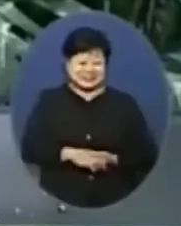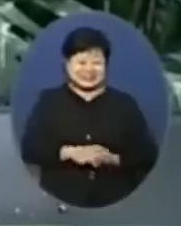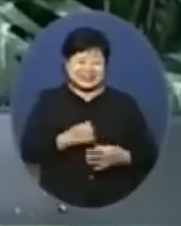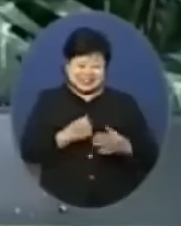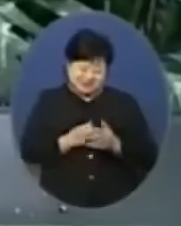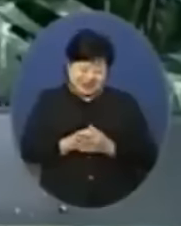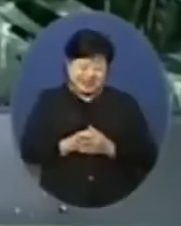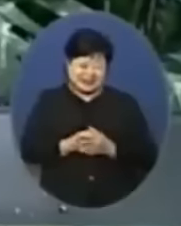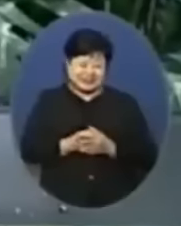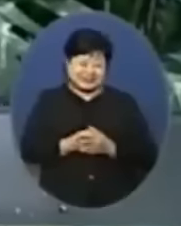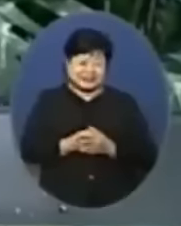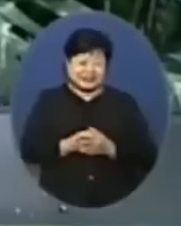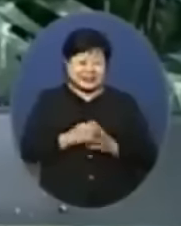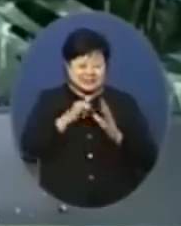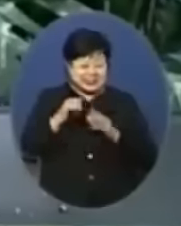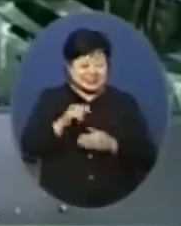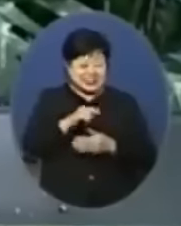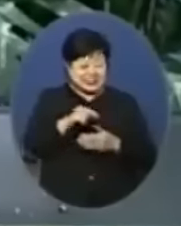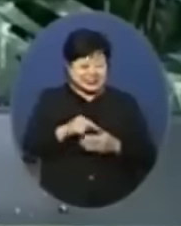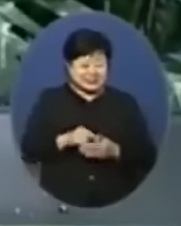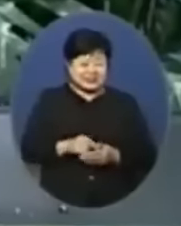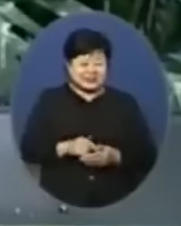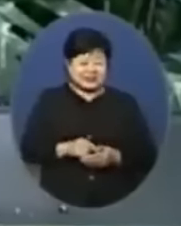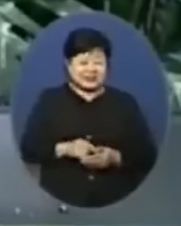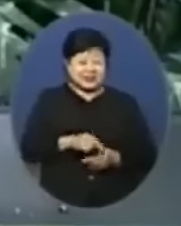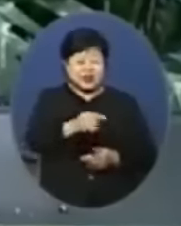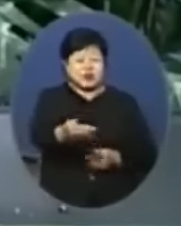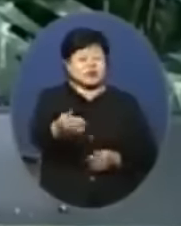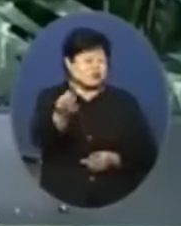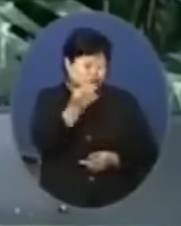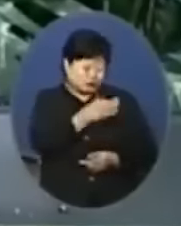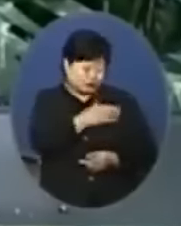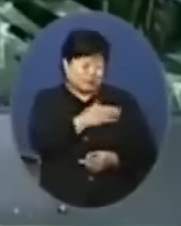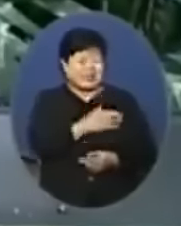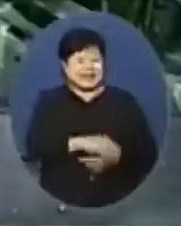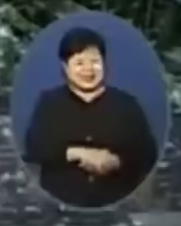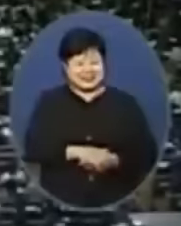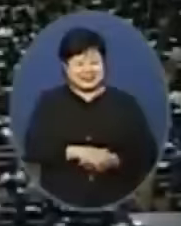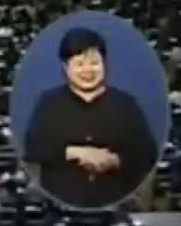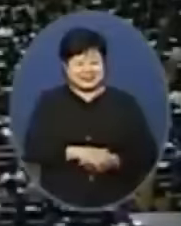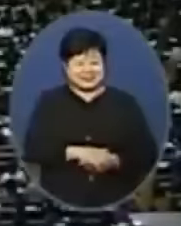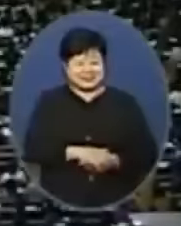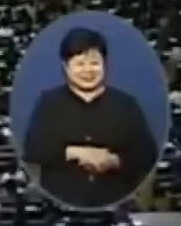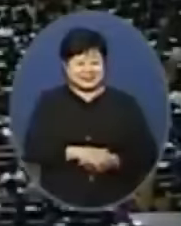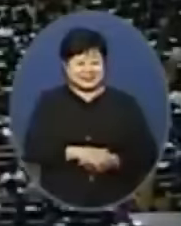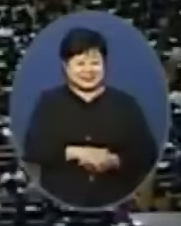그러므로 이 세상에서 여러분만큼 부자가 없습니다.